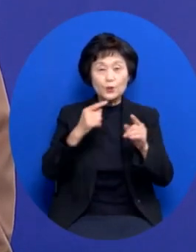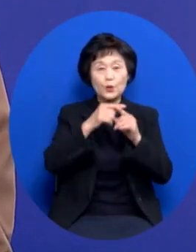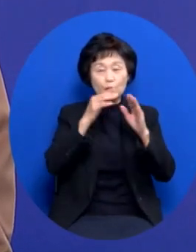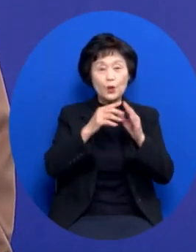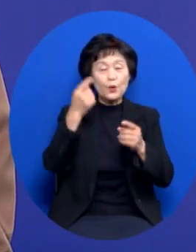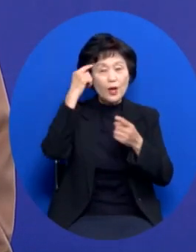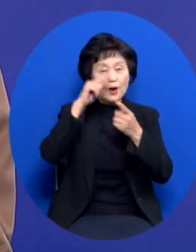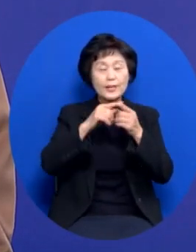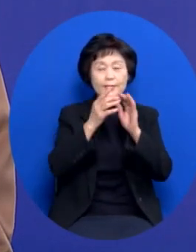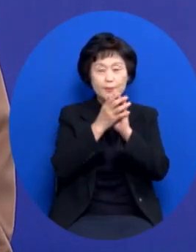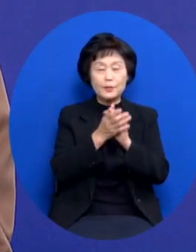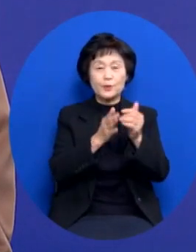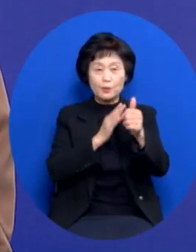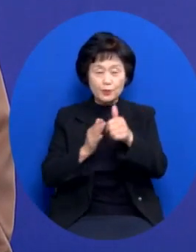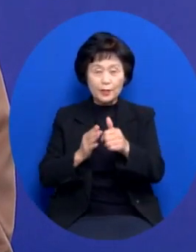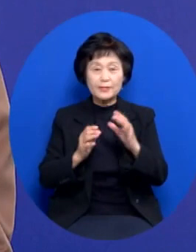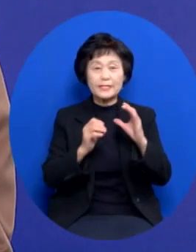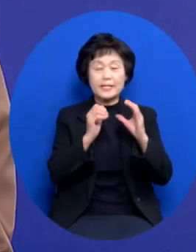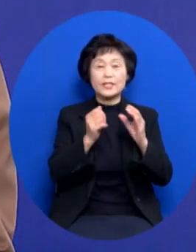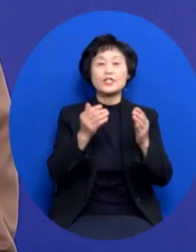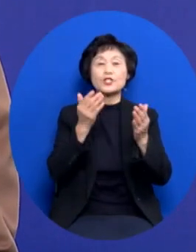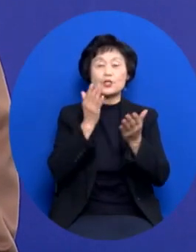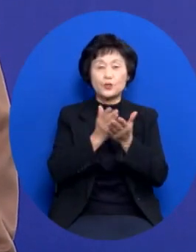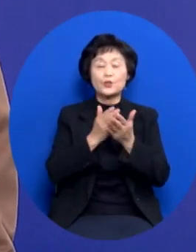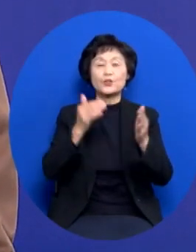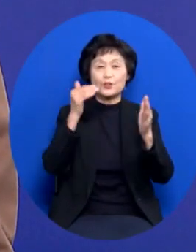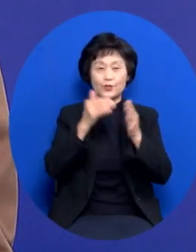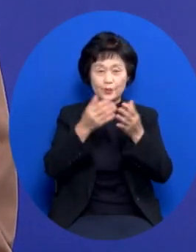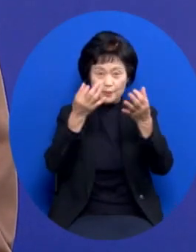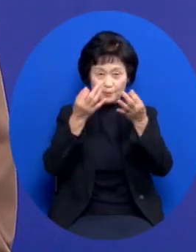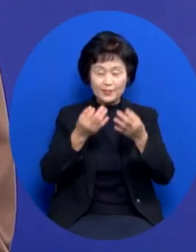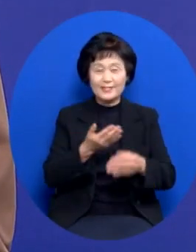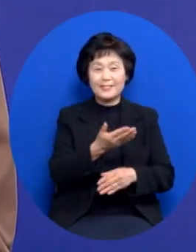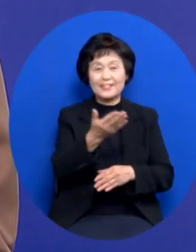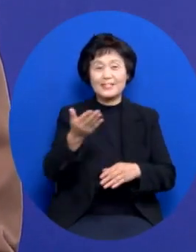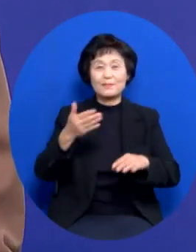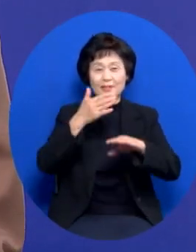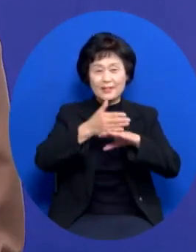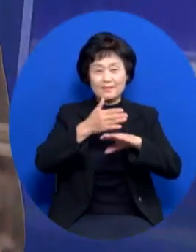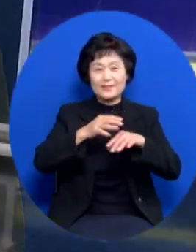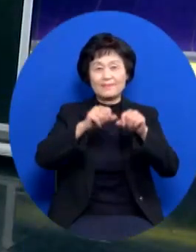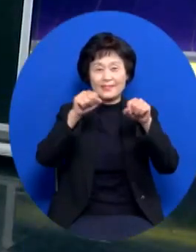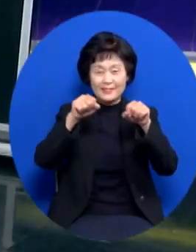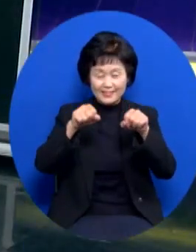기도 부탁드리겠습니다. CTS 뉴스 오늘 순서 여기까지입니다. 시청해주신 여러분 고맙습니다.